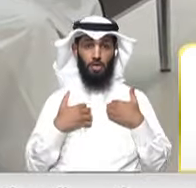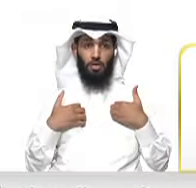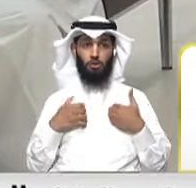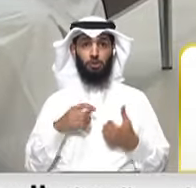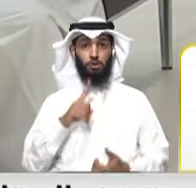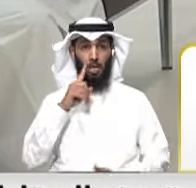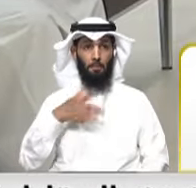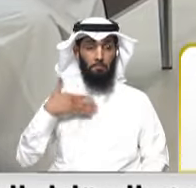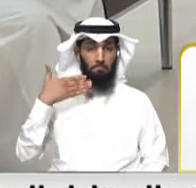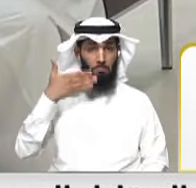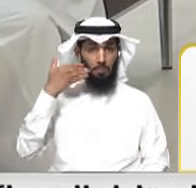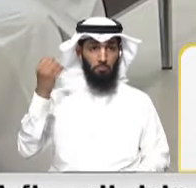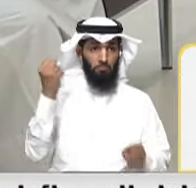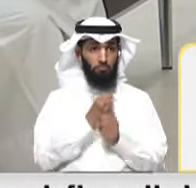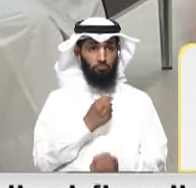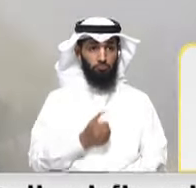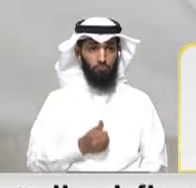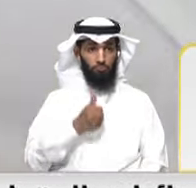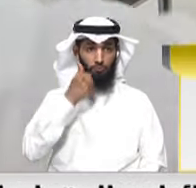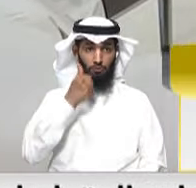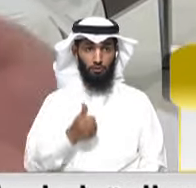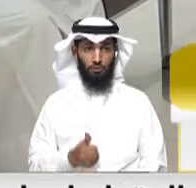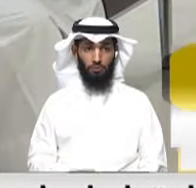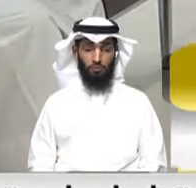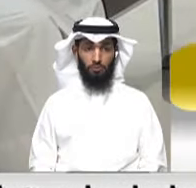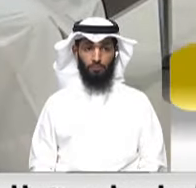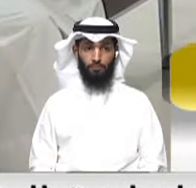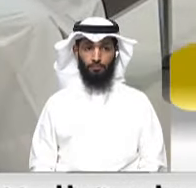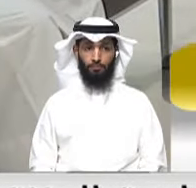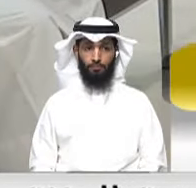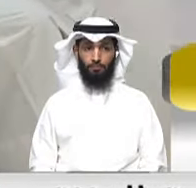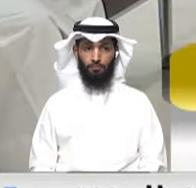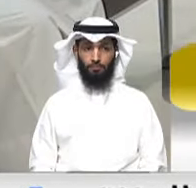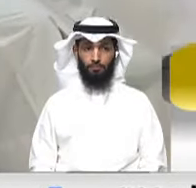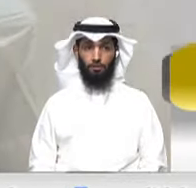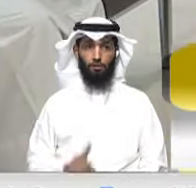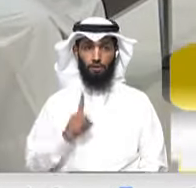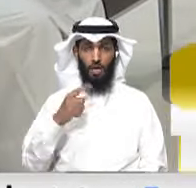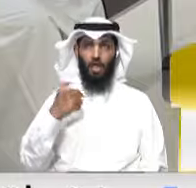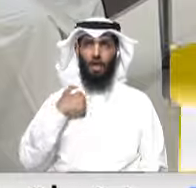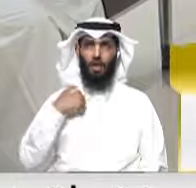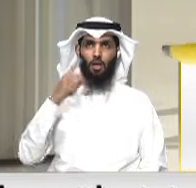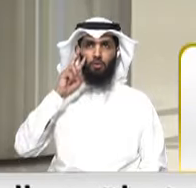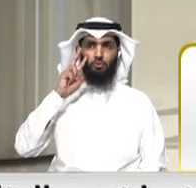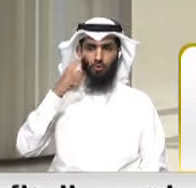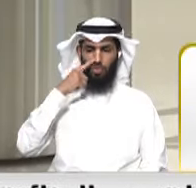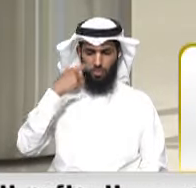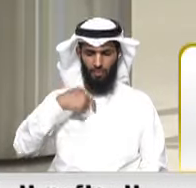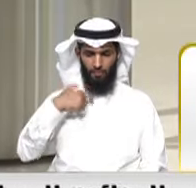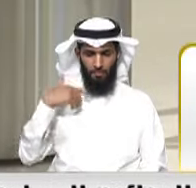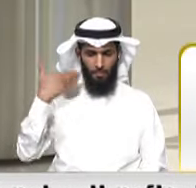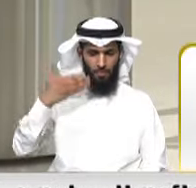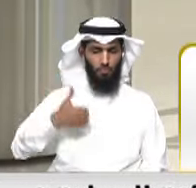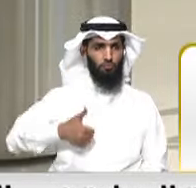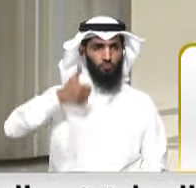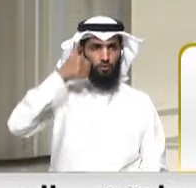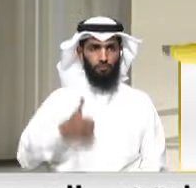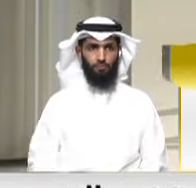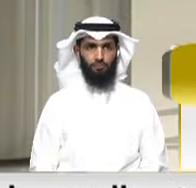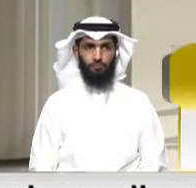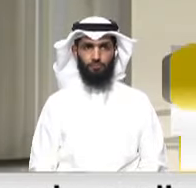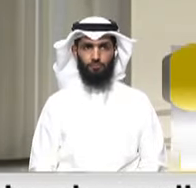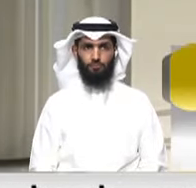الوظائف، وإن شاء الله تشوف إن شاء الله بالمستقبل تشوف نفسي إن شاء الله بعلى المراتب. قدمت بكل مكان،